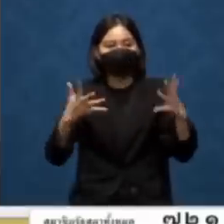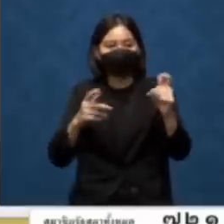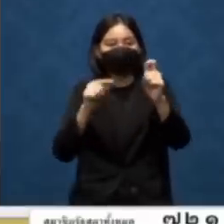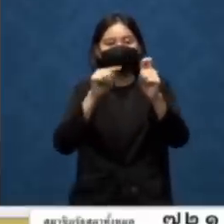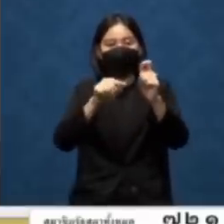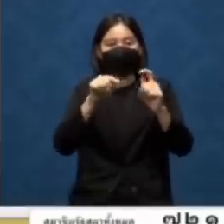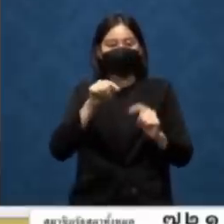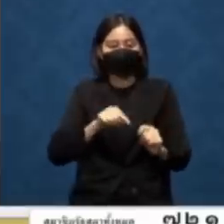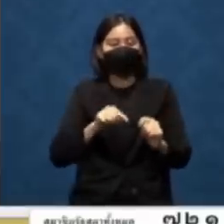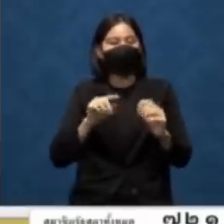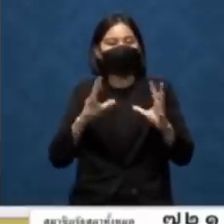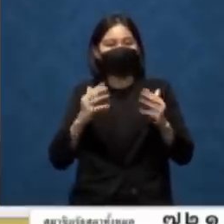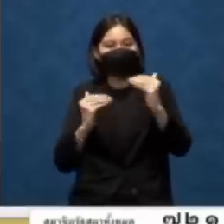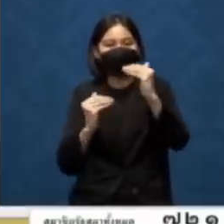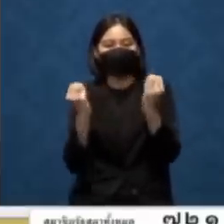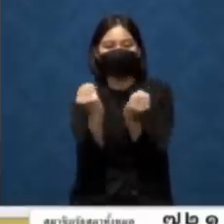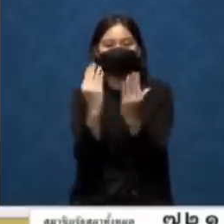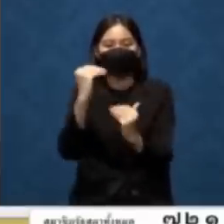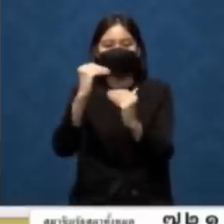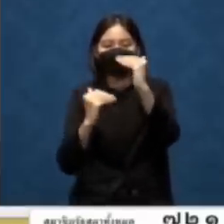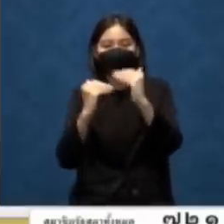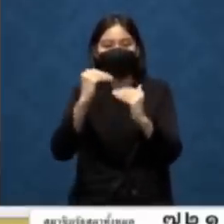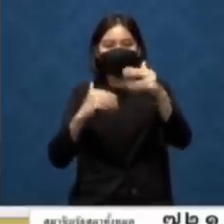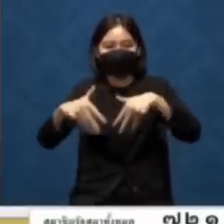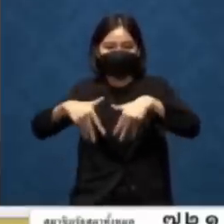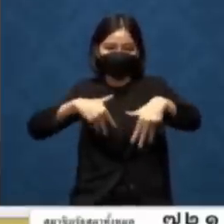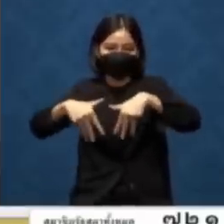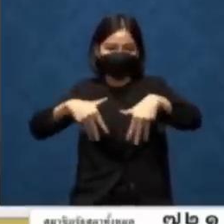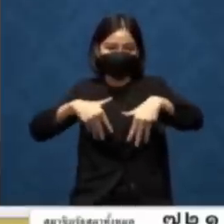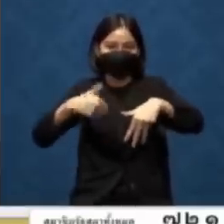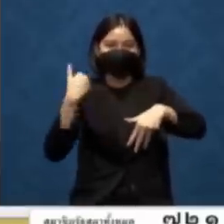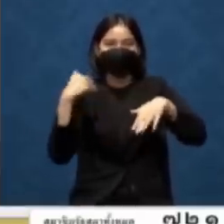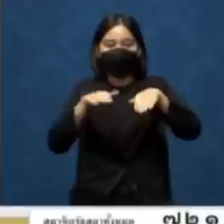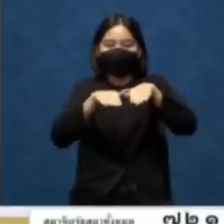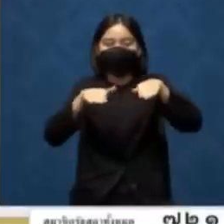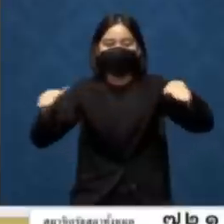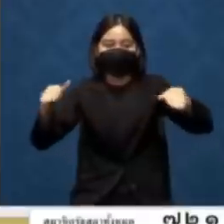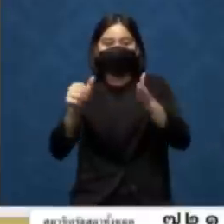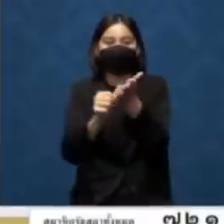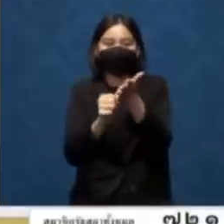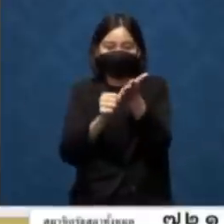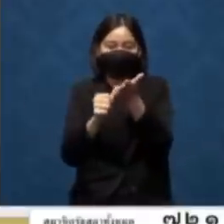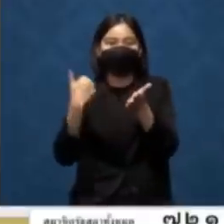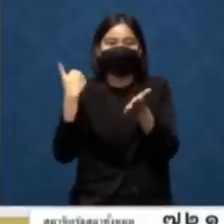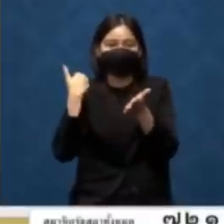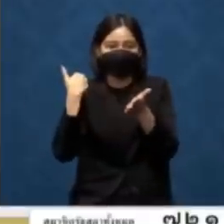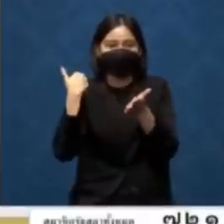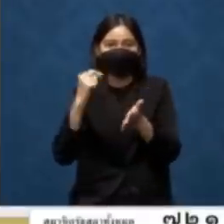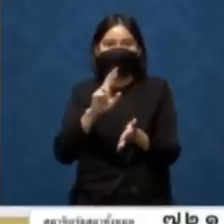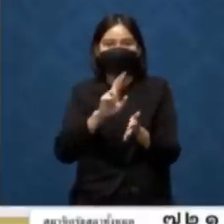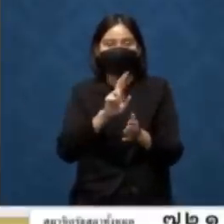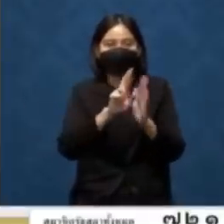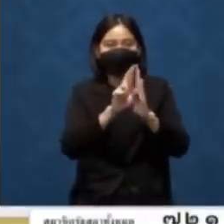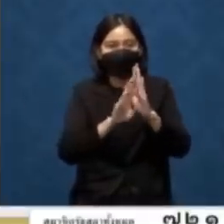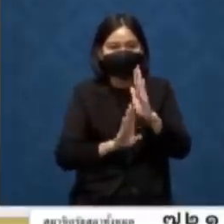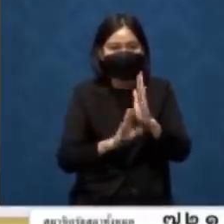ขึ้นมาจะกัทบจ scorp เหลืมล้ำแต่ ลท้องถิ่นเรากมี alt karen กแค่ปัหาเรึงนี้นั่นก็คอรูปแบบของเงินอุดหนุนเรiseen